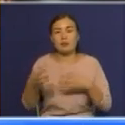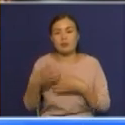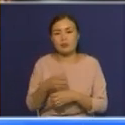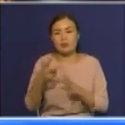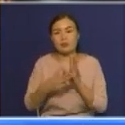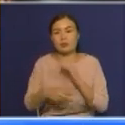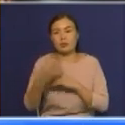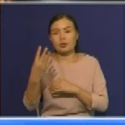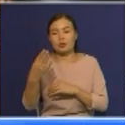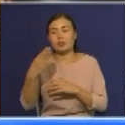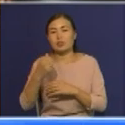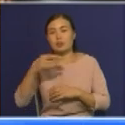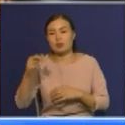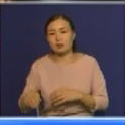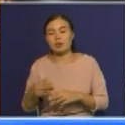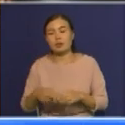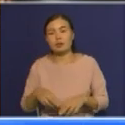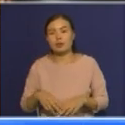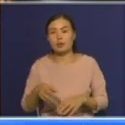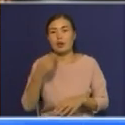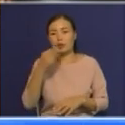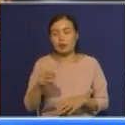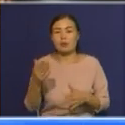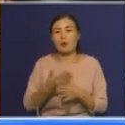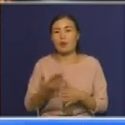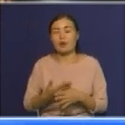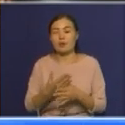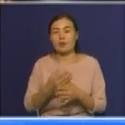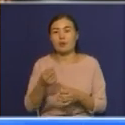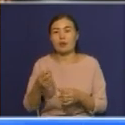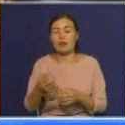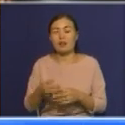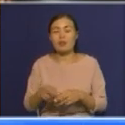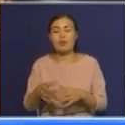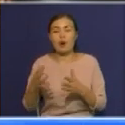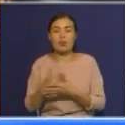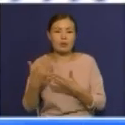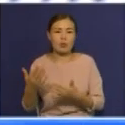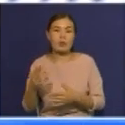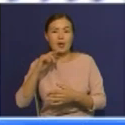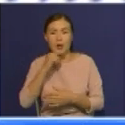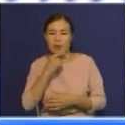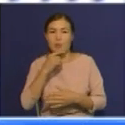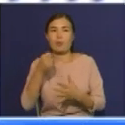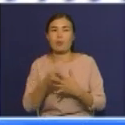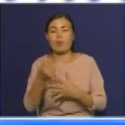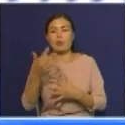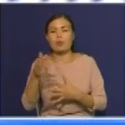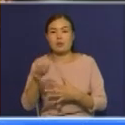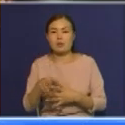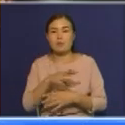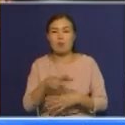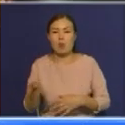84 штата которые работали в качестве вспомогательных единиц в результате мы экономим до 50